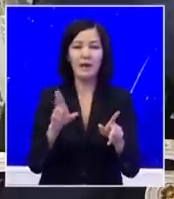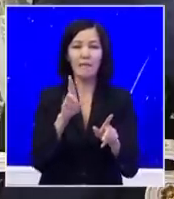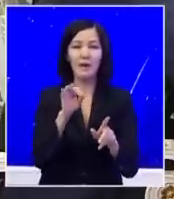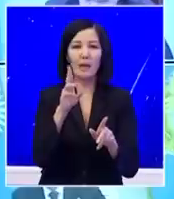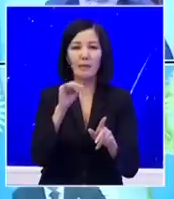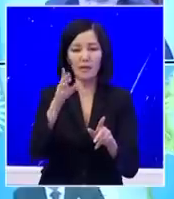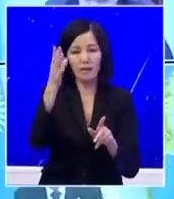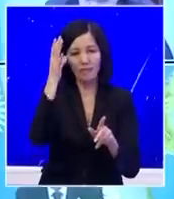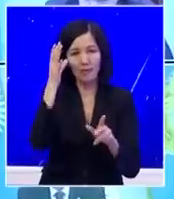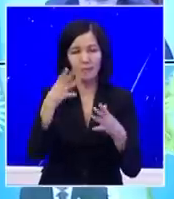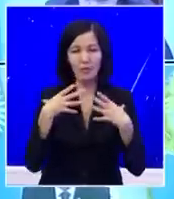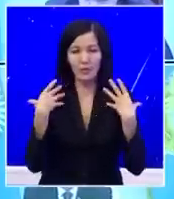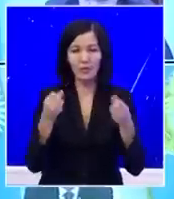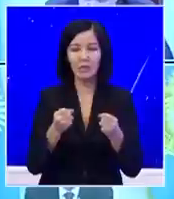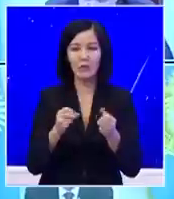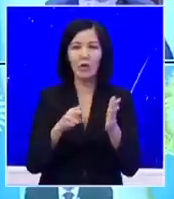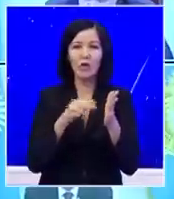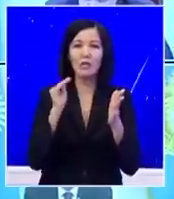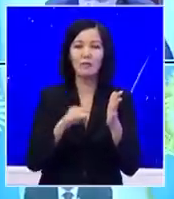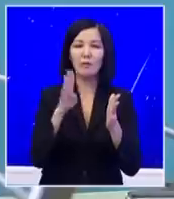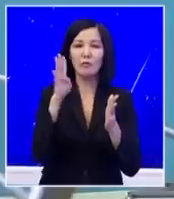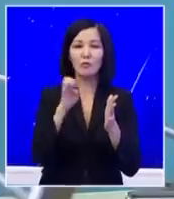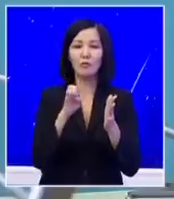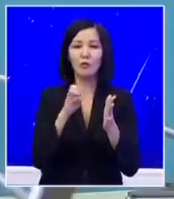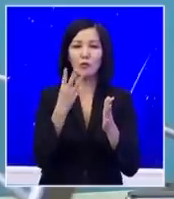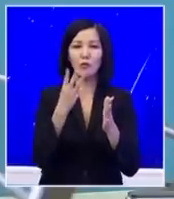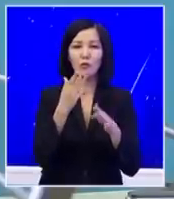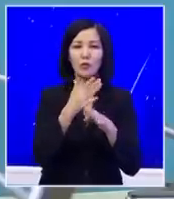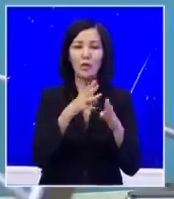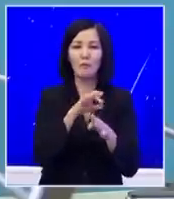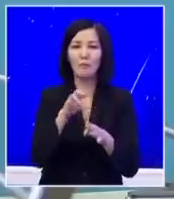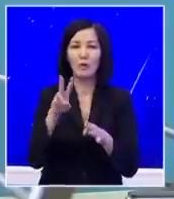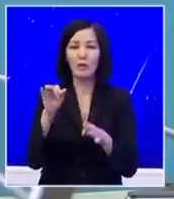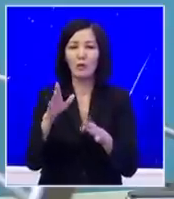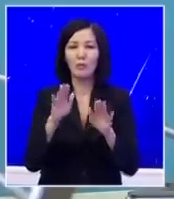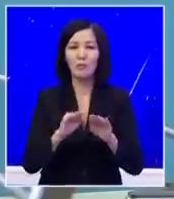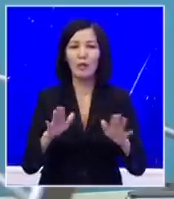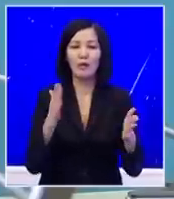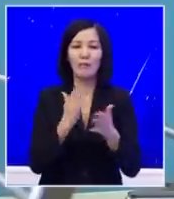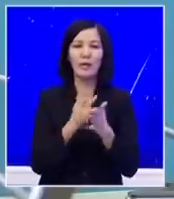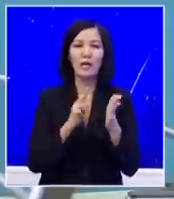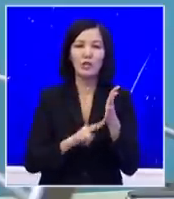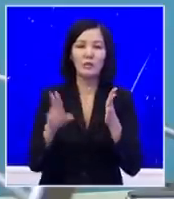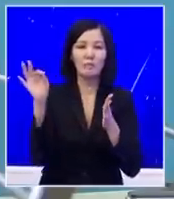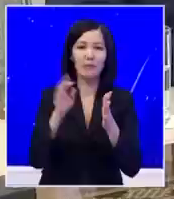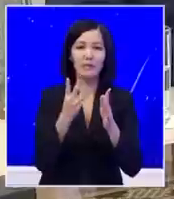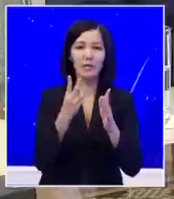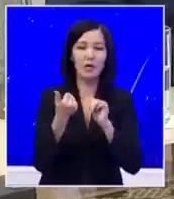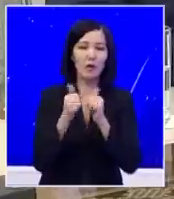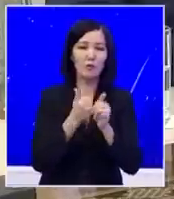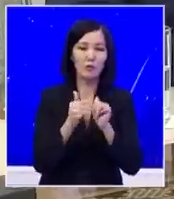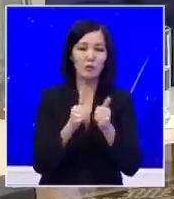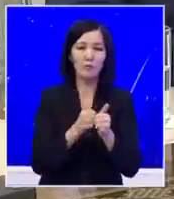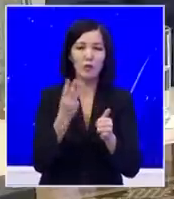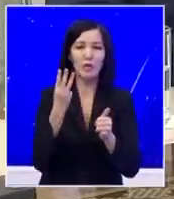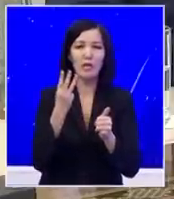мен денсаулық. Республиканың 7400 мектебінде 3,5 миллион бала бар. Оның 70% 2 ауысымда, 200 мыңы